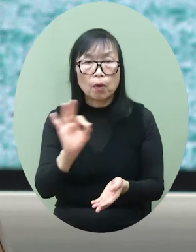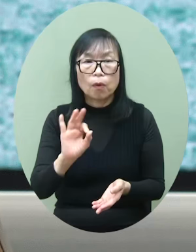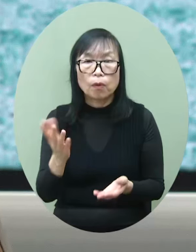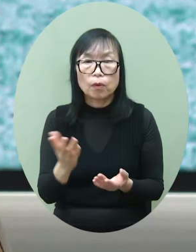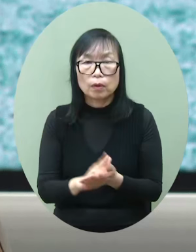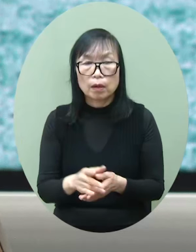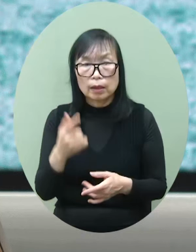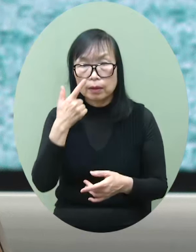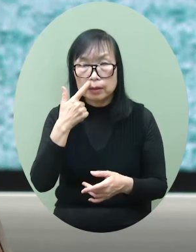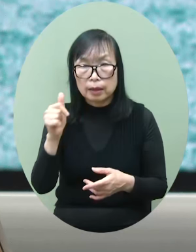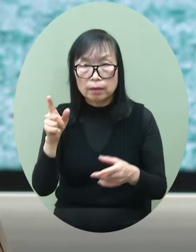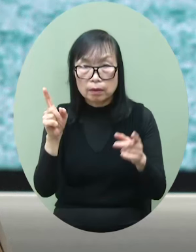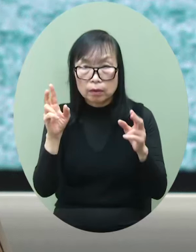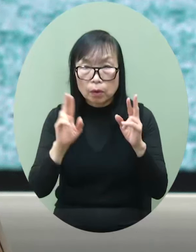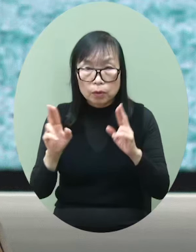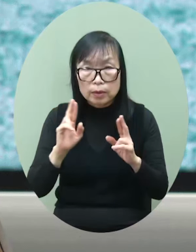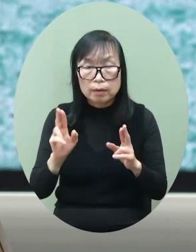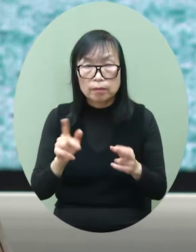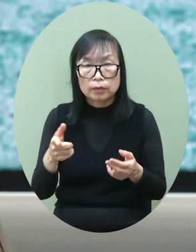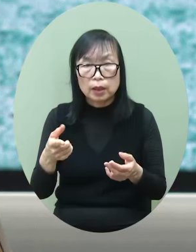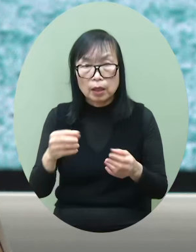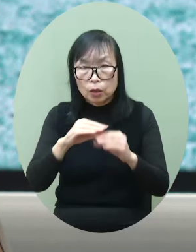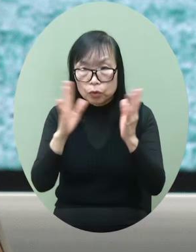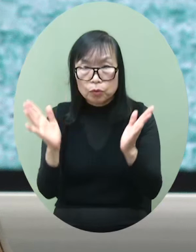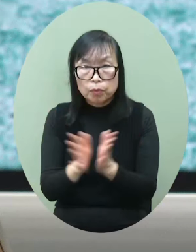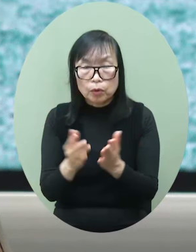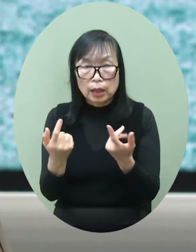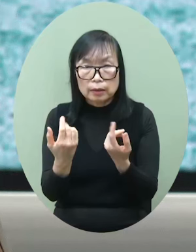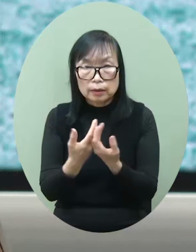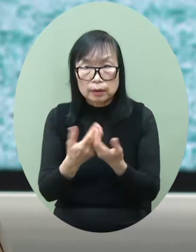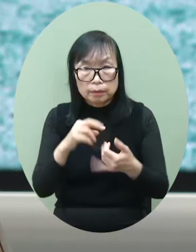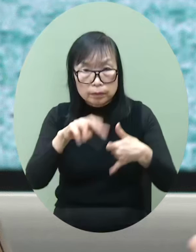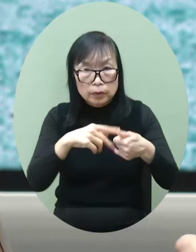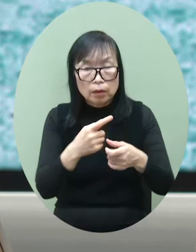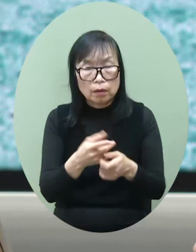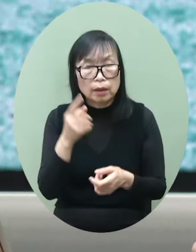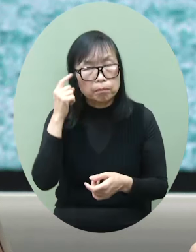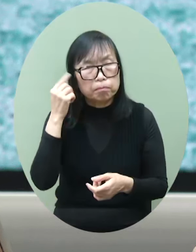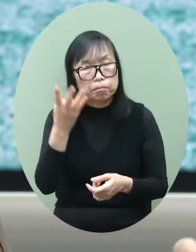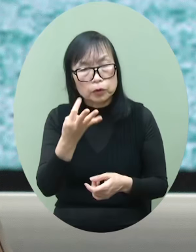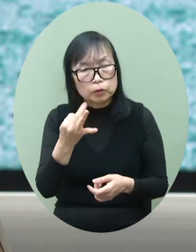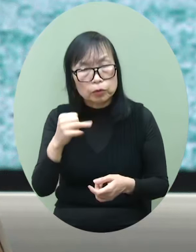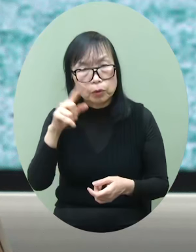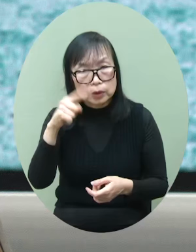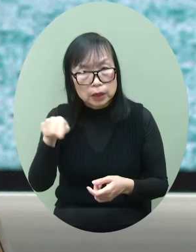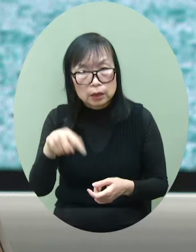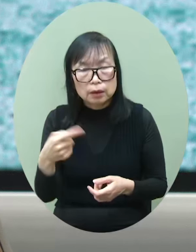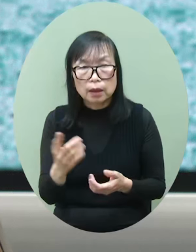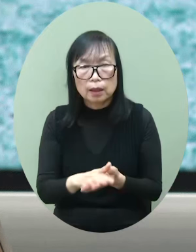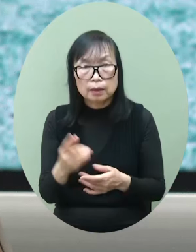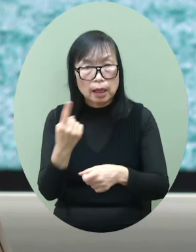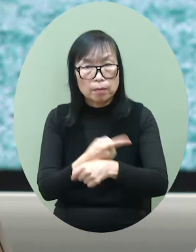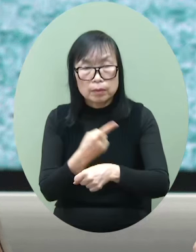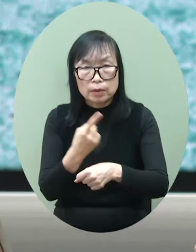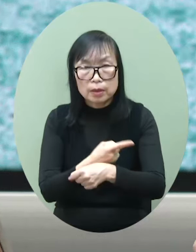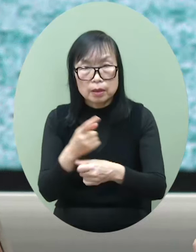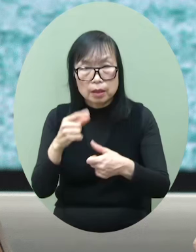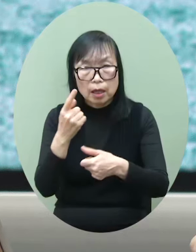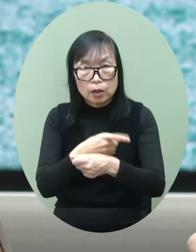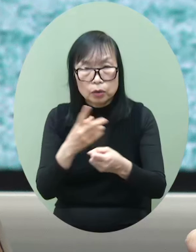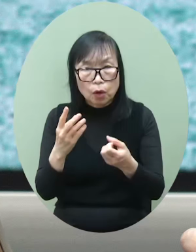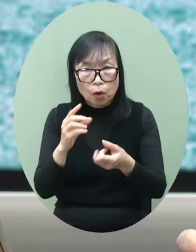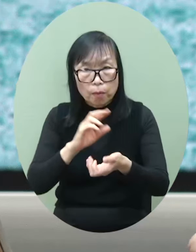那裡我詳細我也不知道他們總共染了多少我想都可能有數千但暫時都沒有一個初步